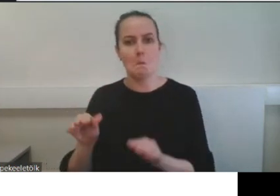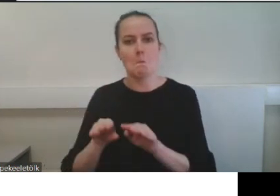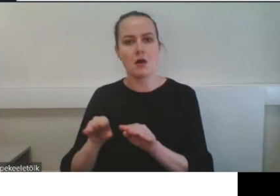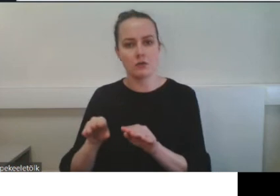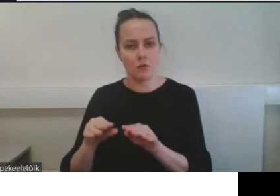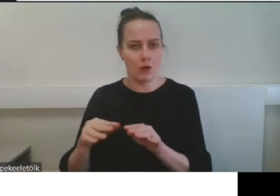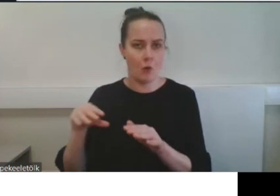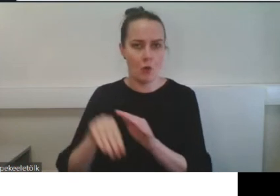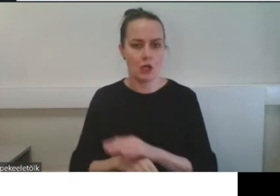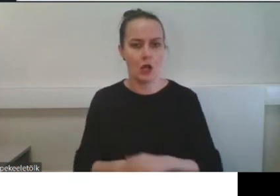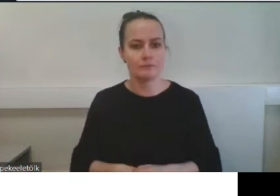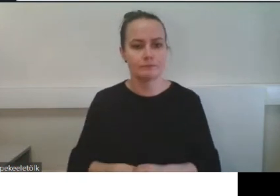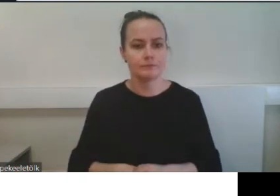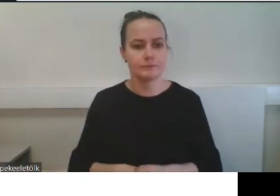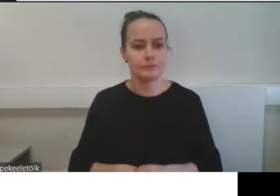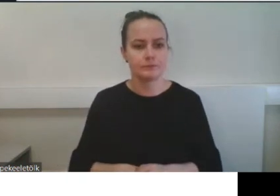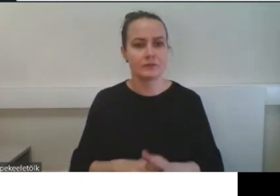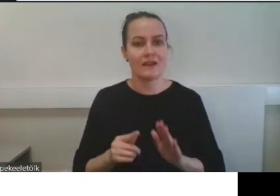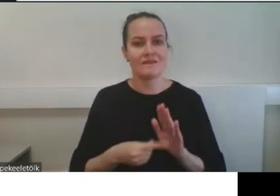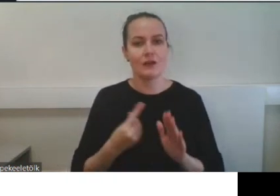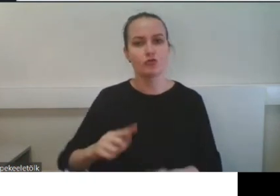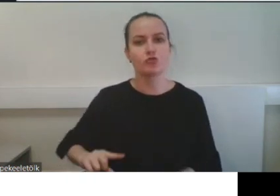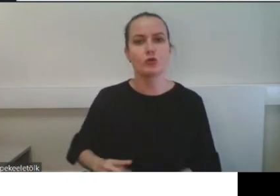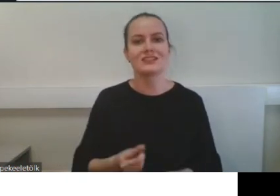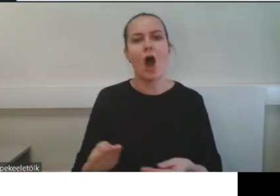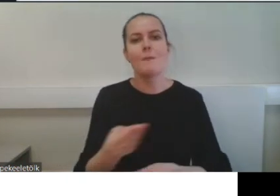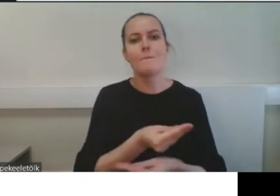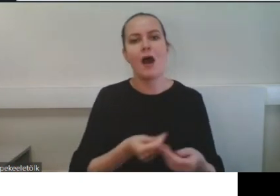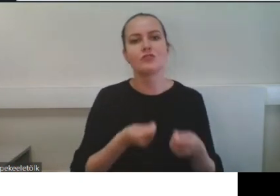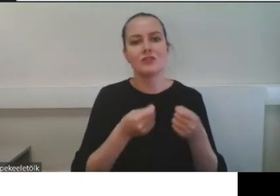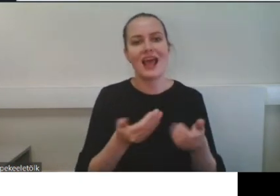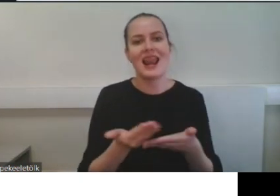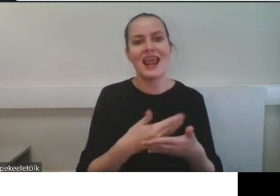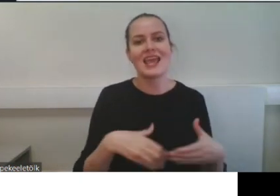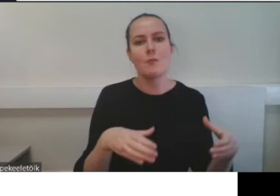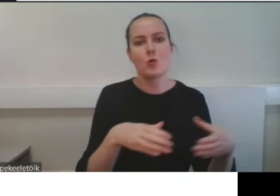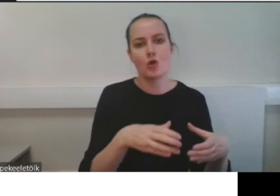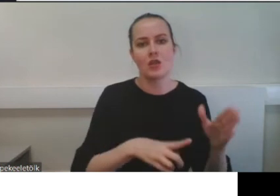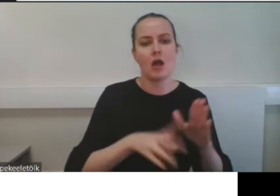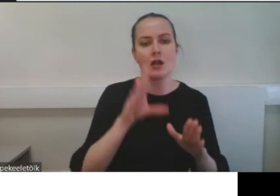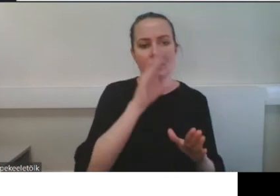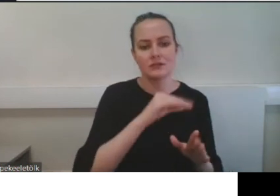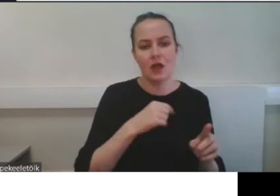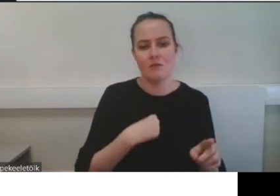see tähendab teenuse pakkujate nagu ressursi, inimressursi mõttes, võib-olla ka